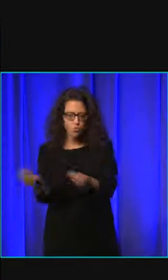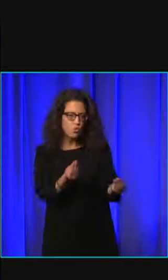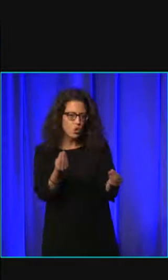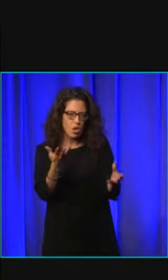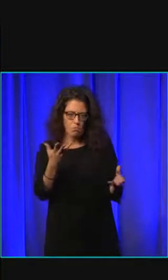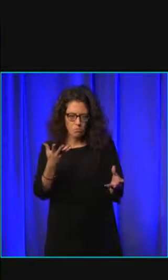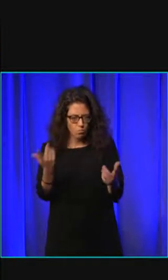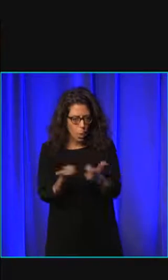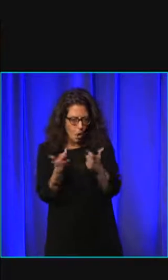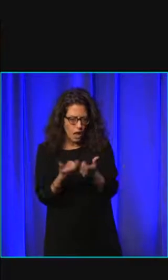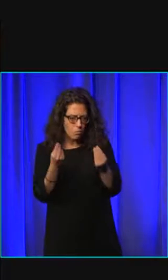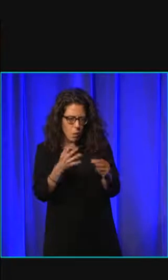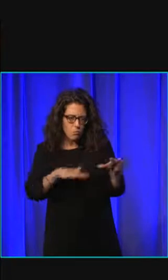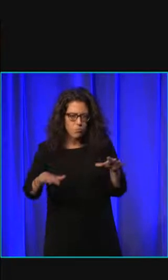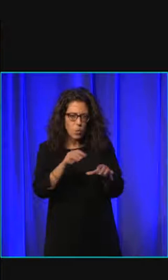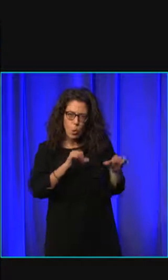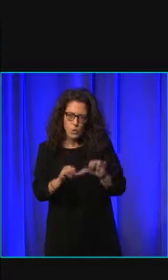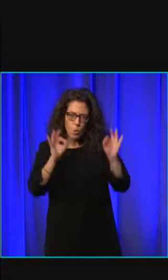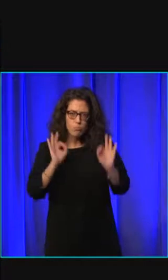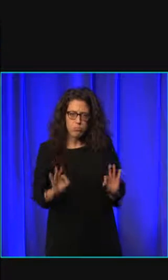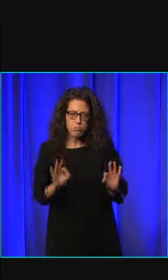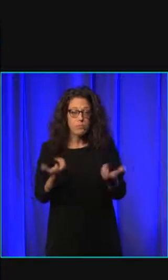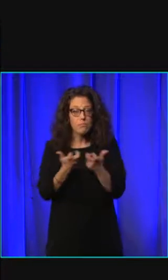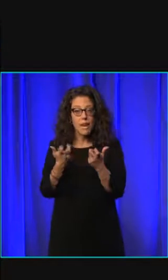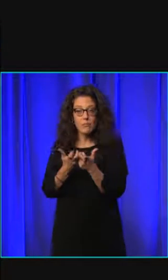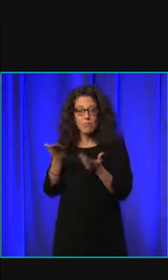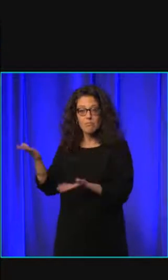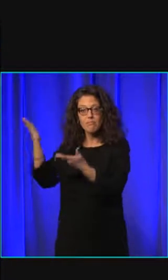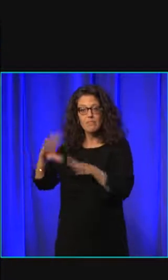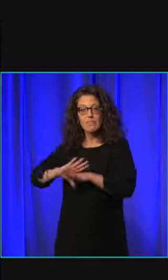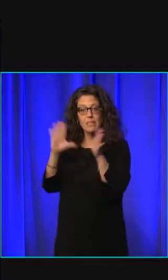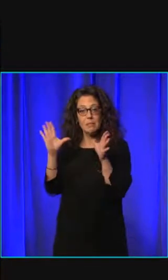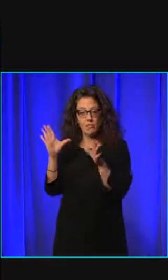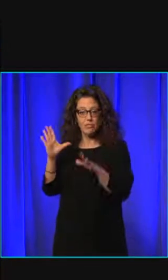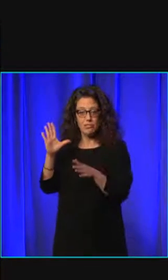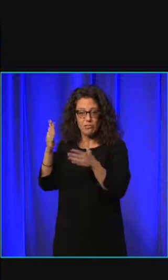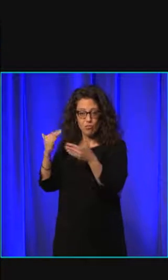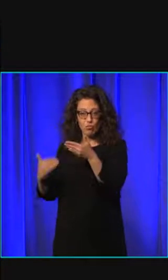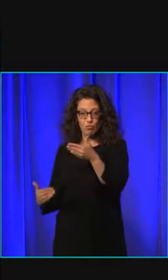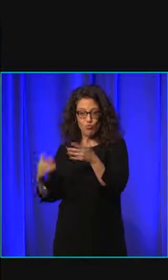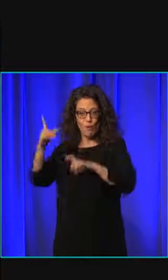d'entraînement possibles, comme en témoignent les images que vous avez donc